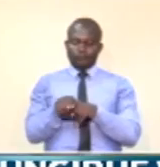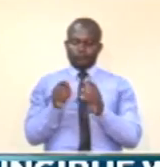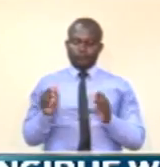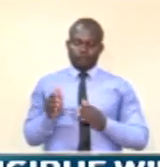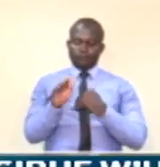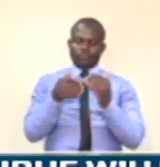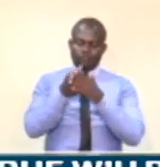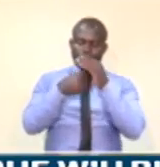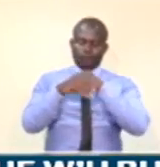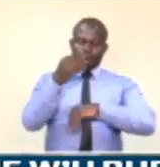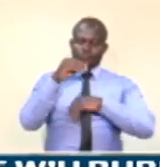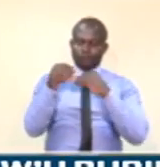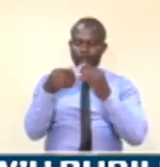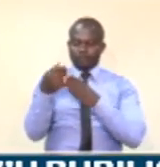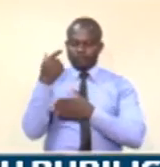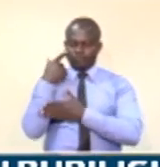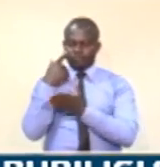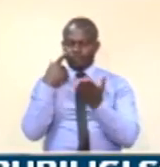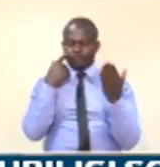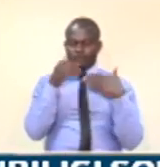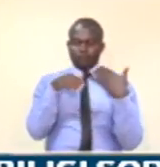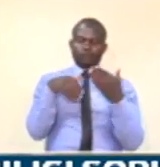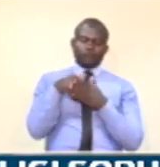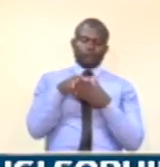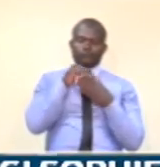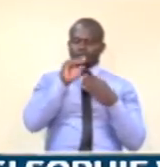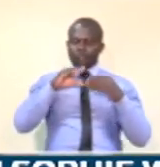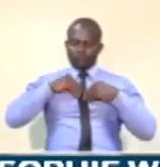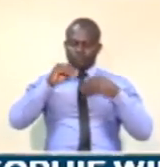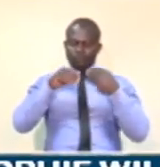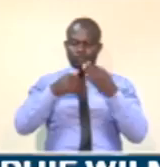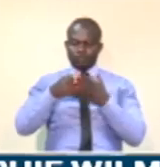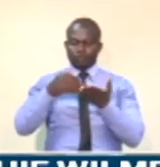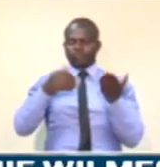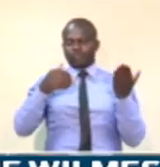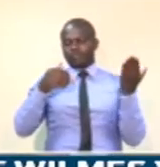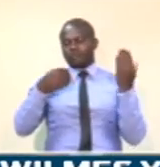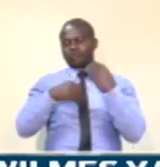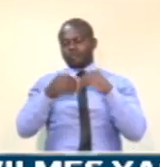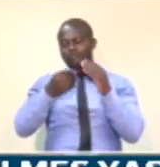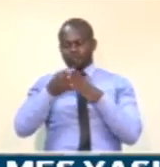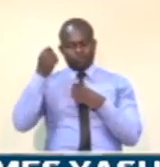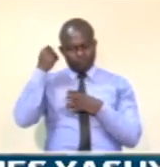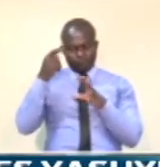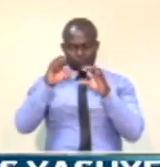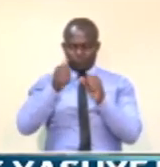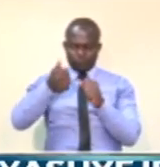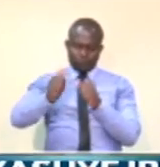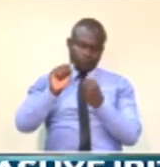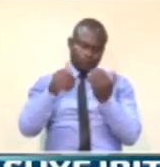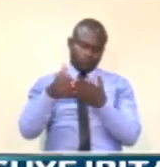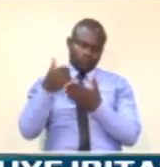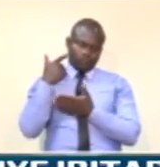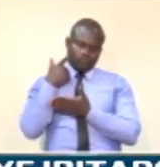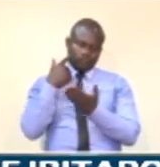Abo bacuruzi ubwo bucuruzi butemewe bashaka gukoresha ngira ngo ibingibi no gufatwa kwabo